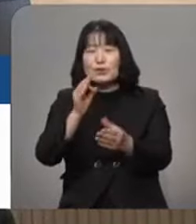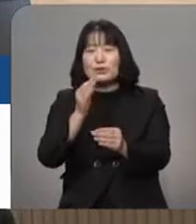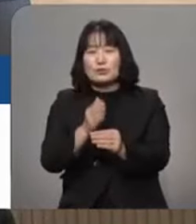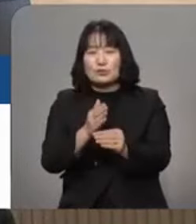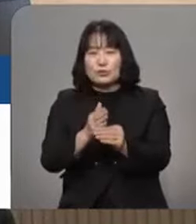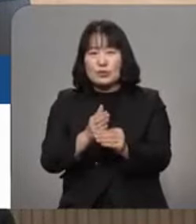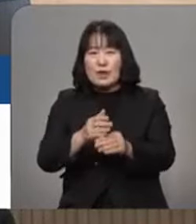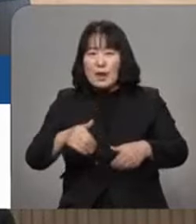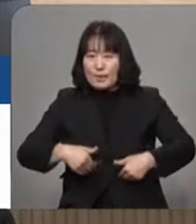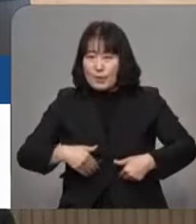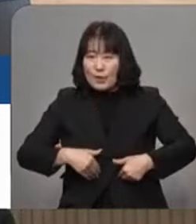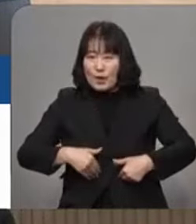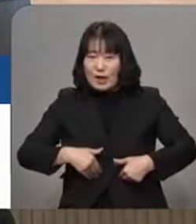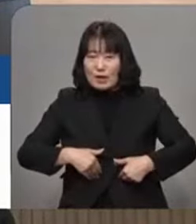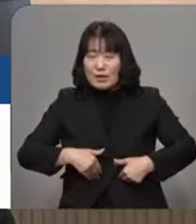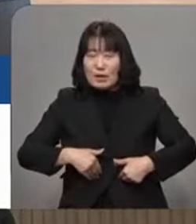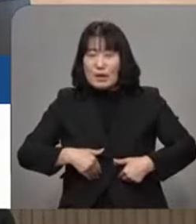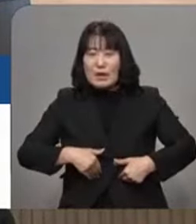가용 자원이 필요하다면